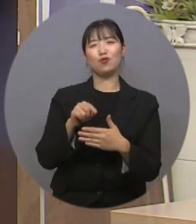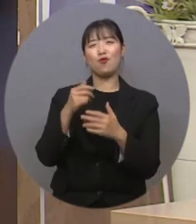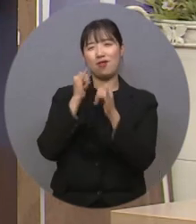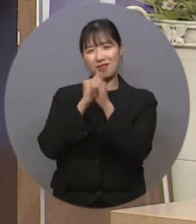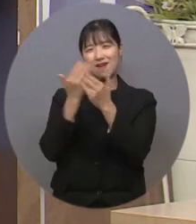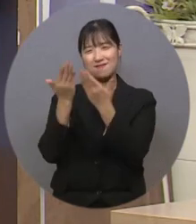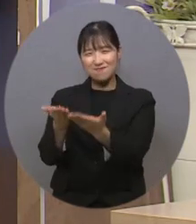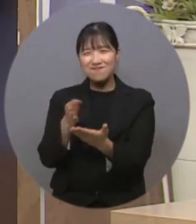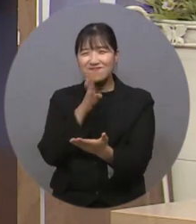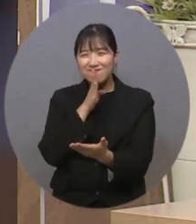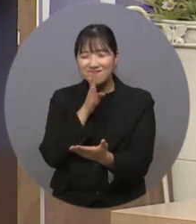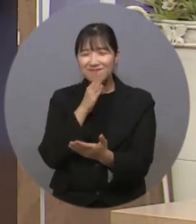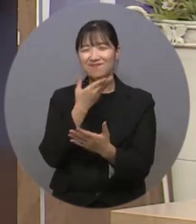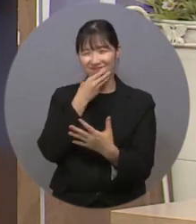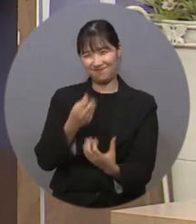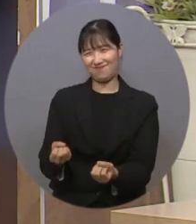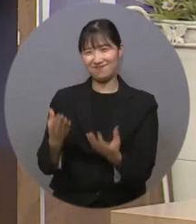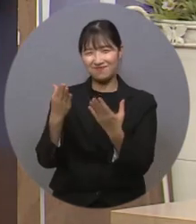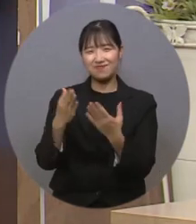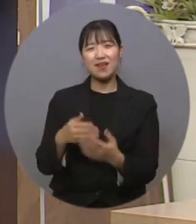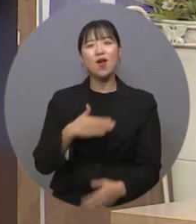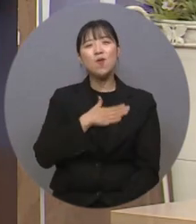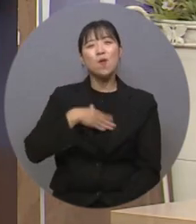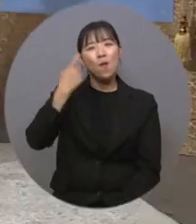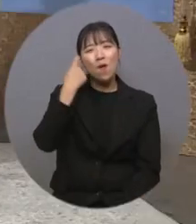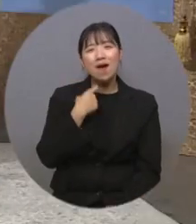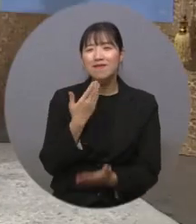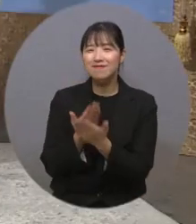네네. 네. 수상 소감 한 말씀 해주시죠.